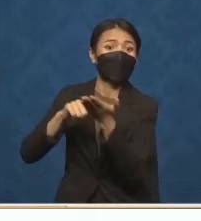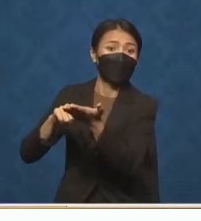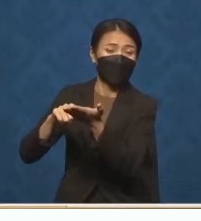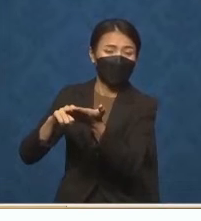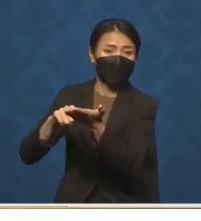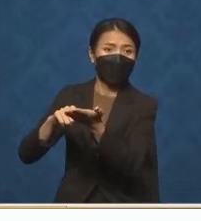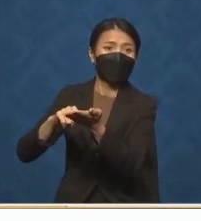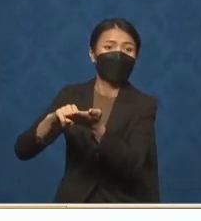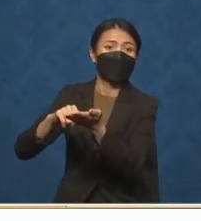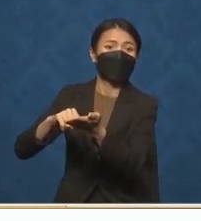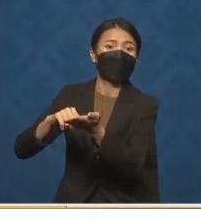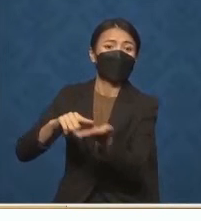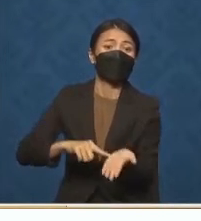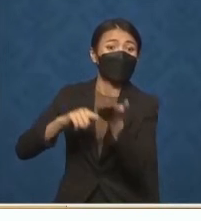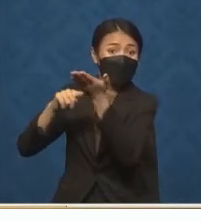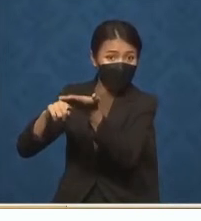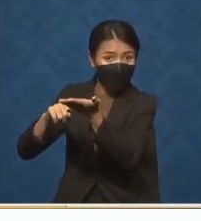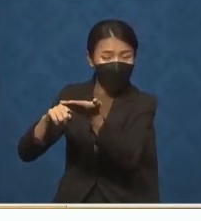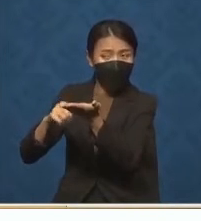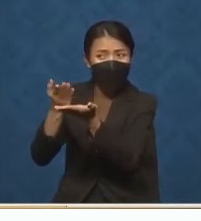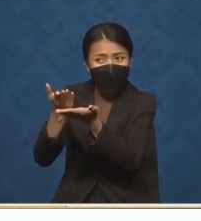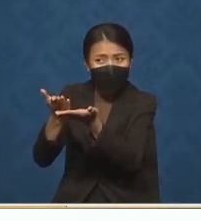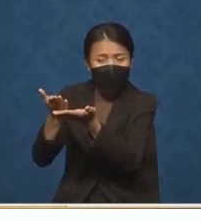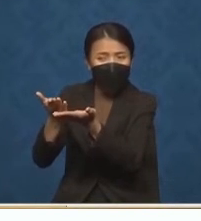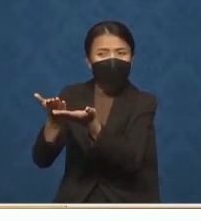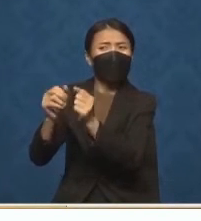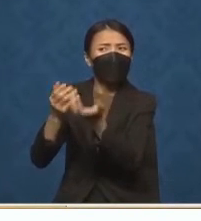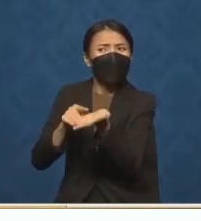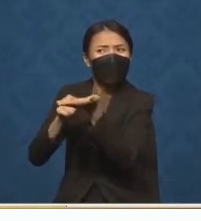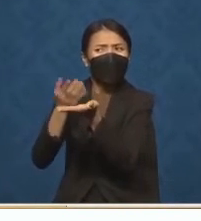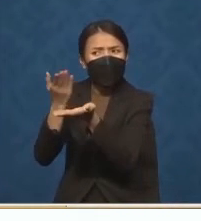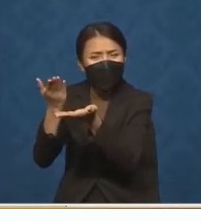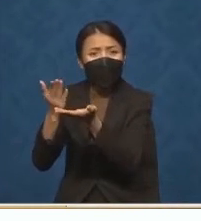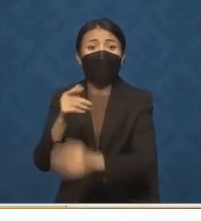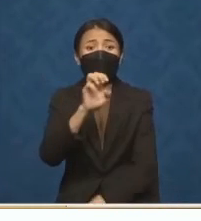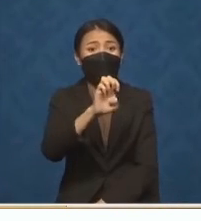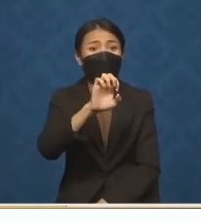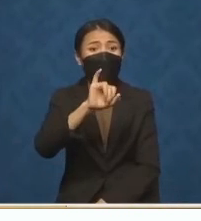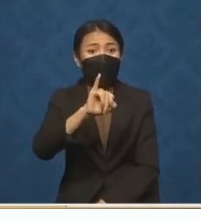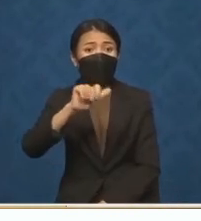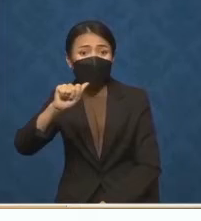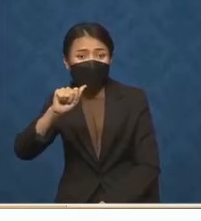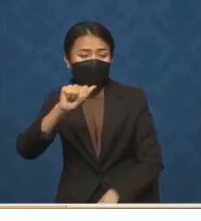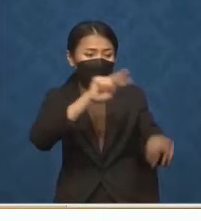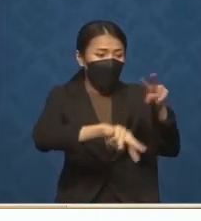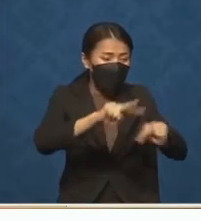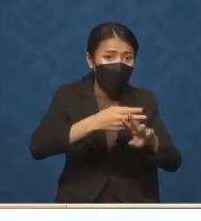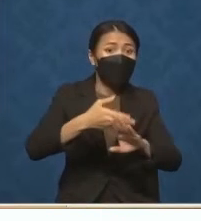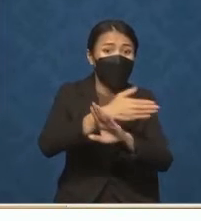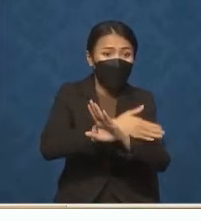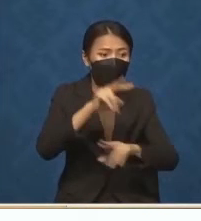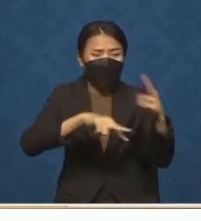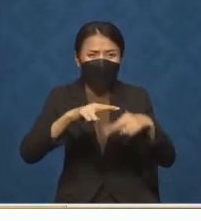ให้ยกเว้นการทำ EIA สำหรบโครงการปเทศกำแผงกันคืนโดยให้เหผลว่าการทำ EIA ทำให